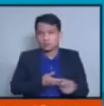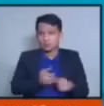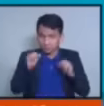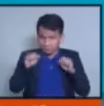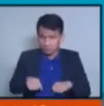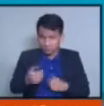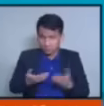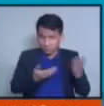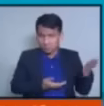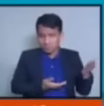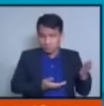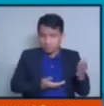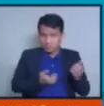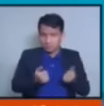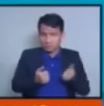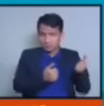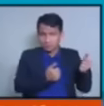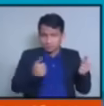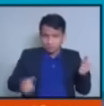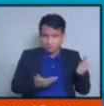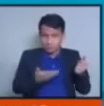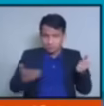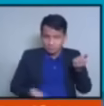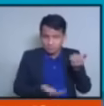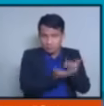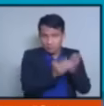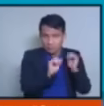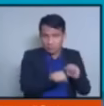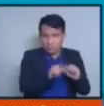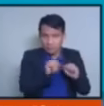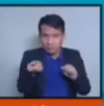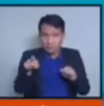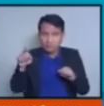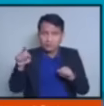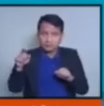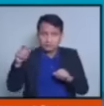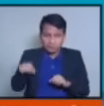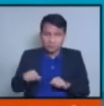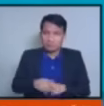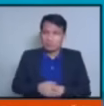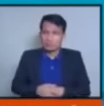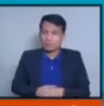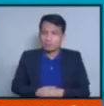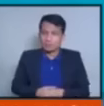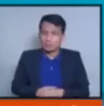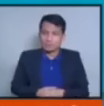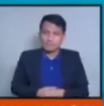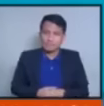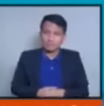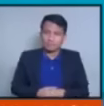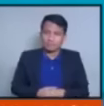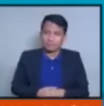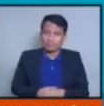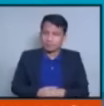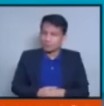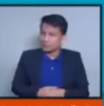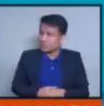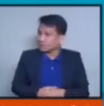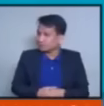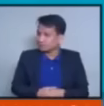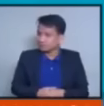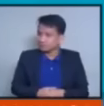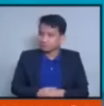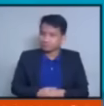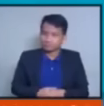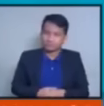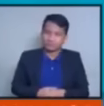pa rin humahabol ngayon ano yung kaso, rape, laban po doon sa suspect na isang uncle? Yes sir, tama po kayo sir. At kahit na